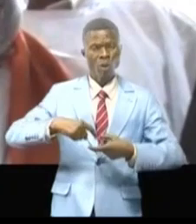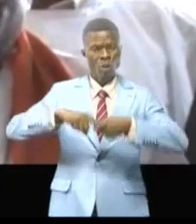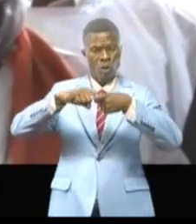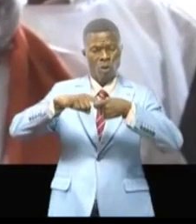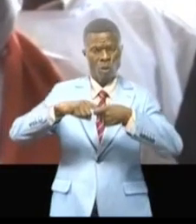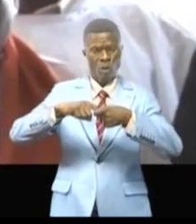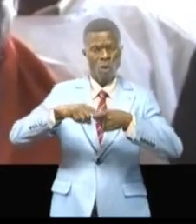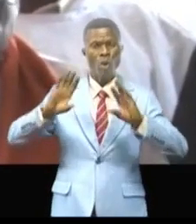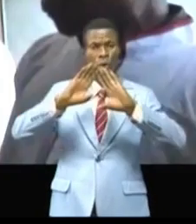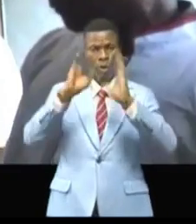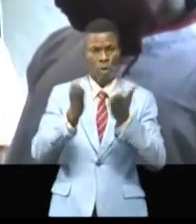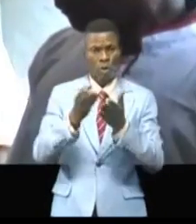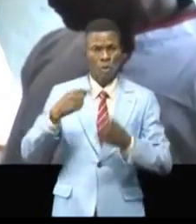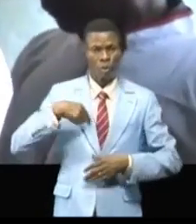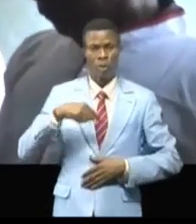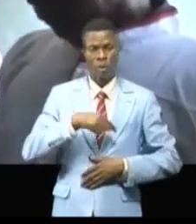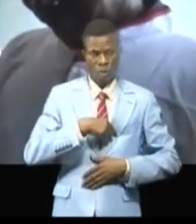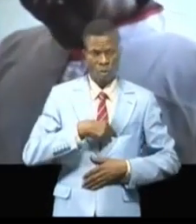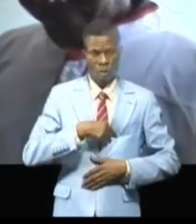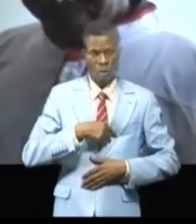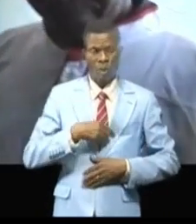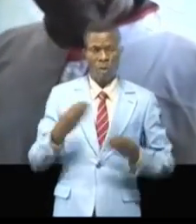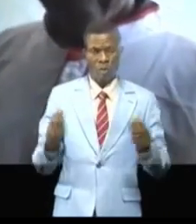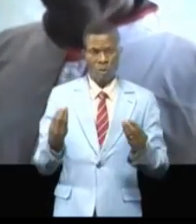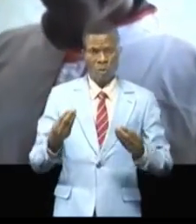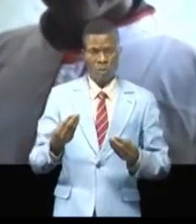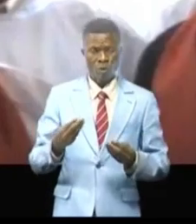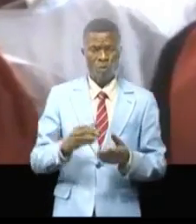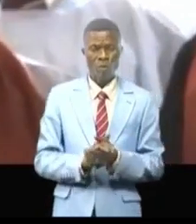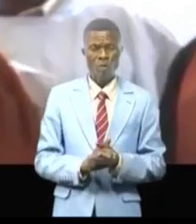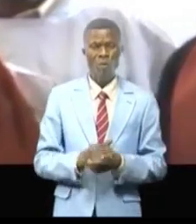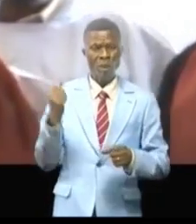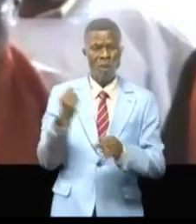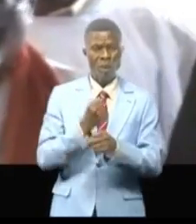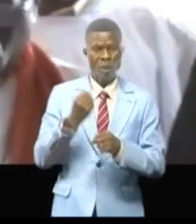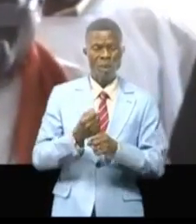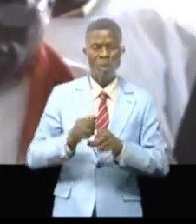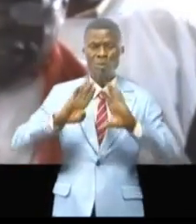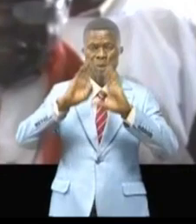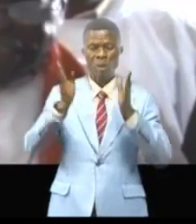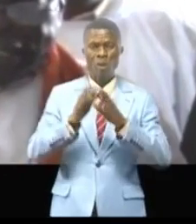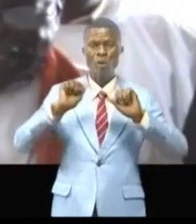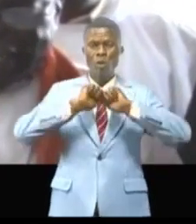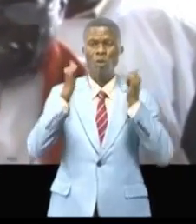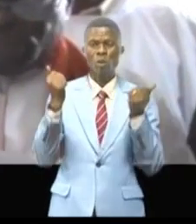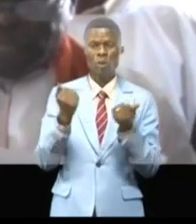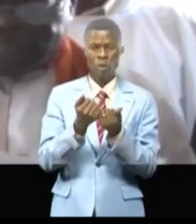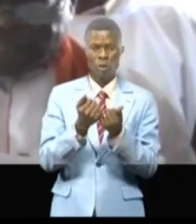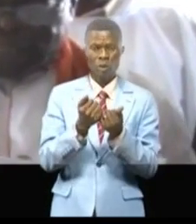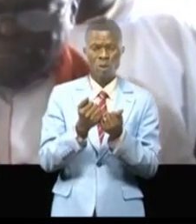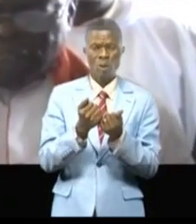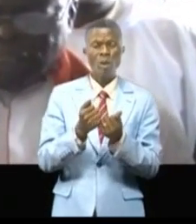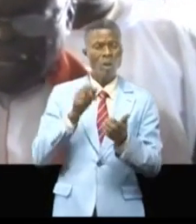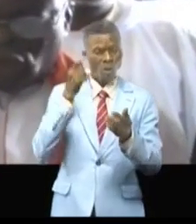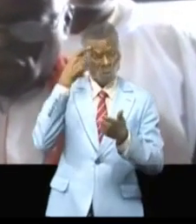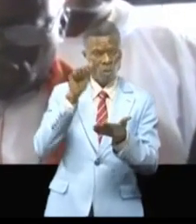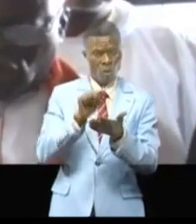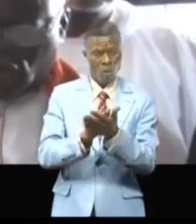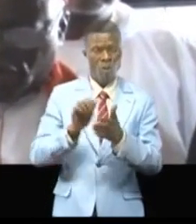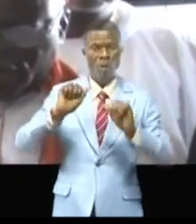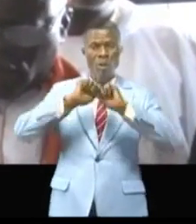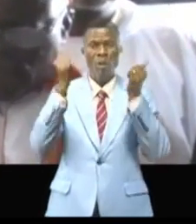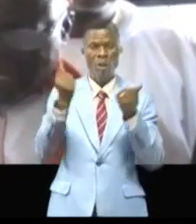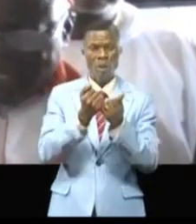notre confession religieuse. En effet, le fonctionnement de toute association et dans les cas d'espèce,